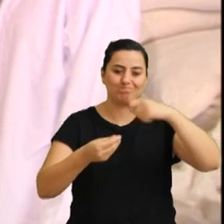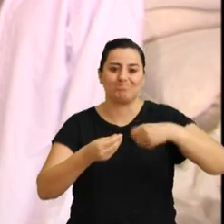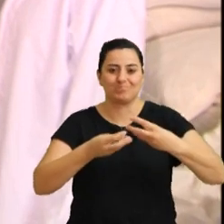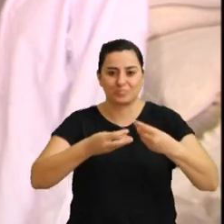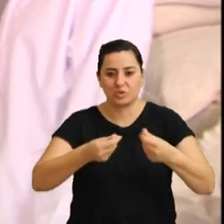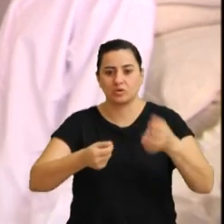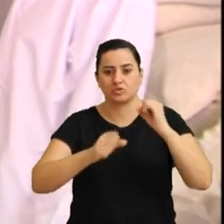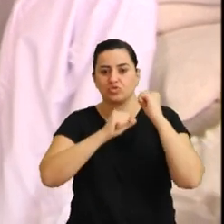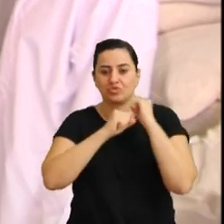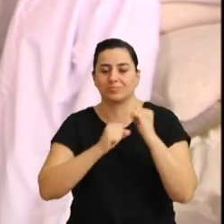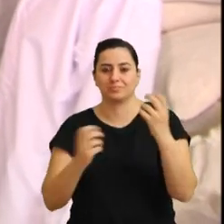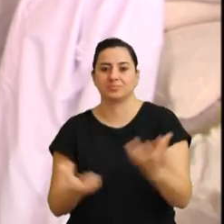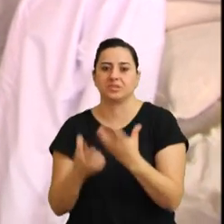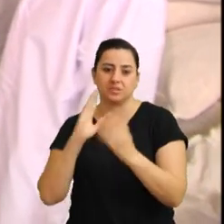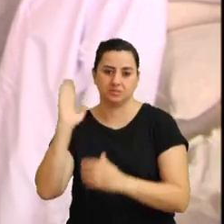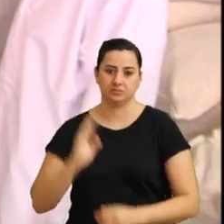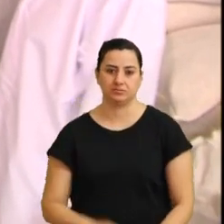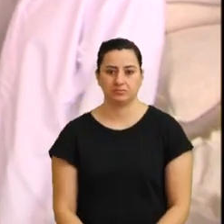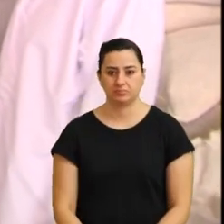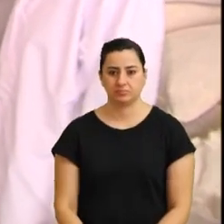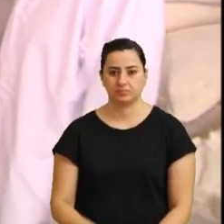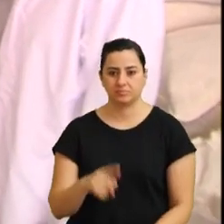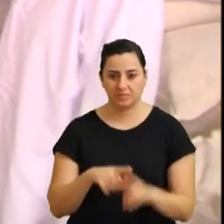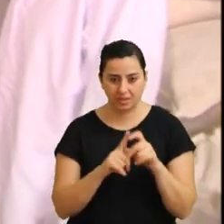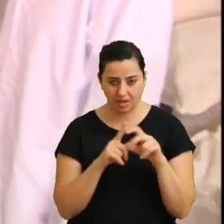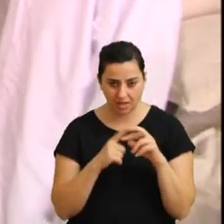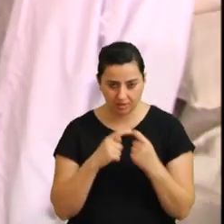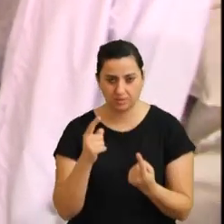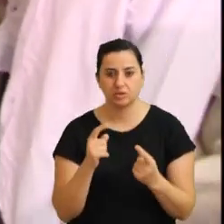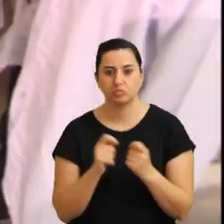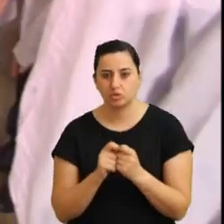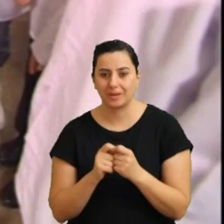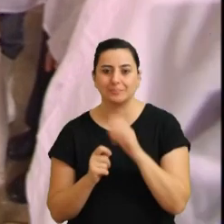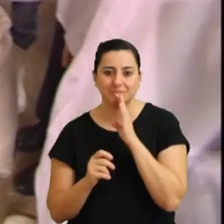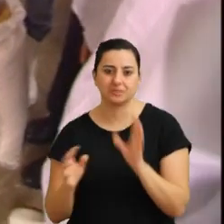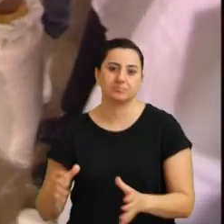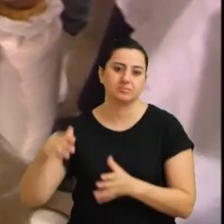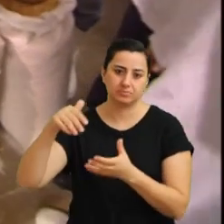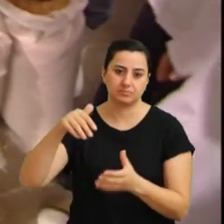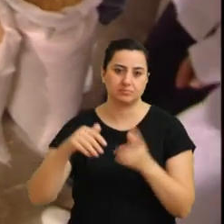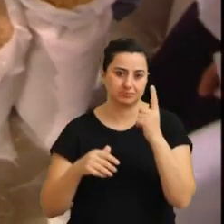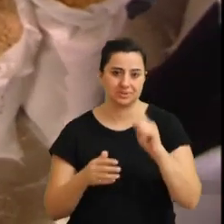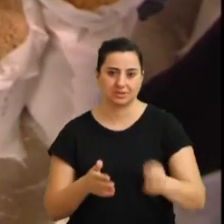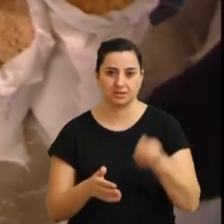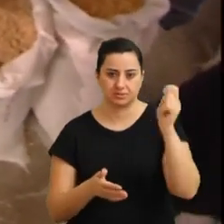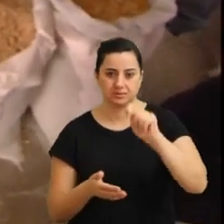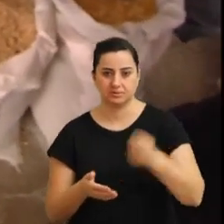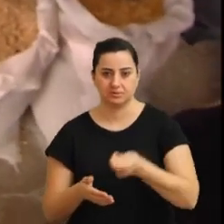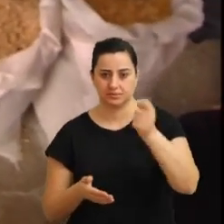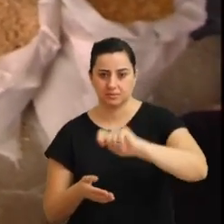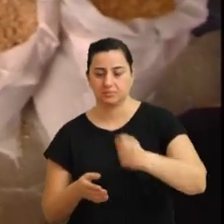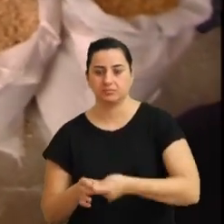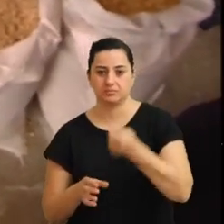sonra çuvallayıp pişirmeye götüreceğiz. Tamam. Şu anda darı, buğday, mısırı döküyoruz. Birer tas başlıyoruz.